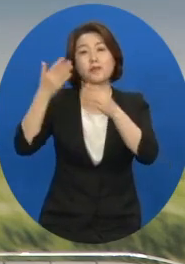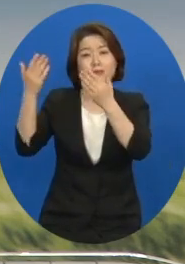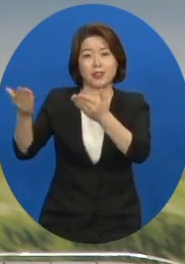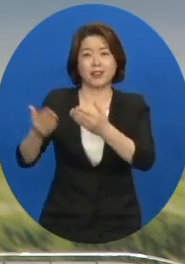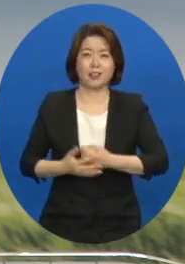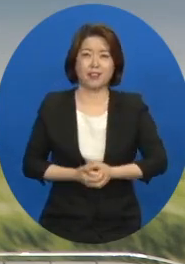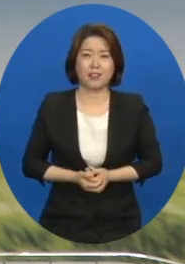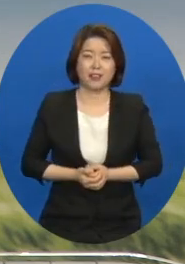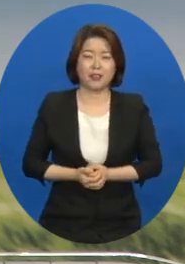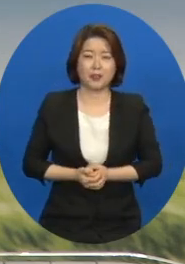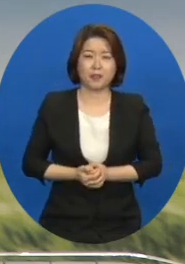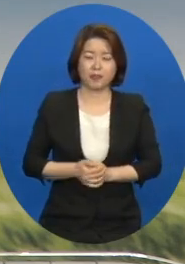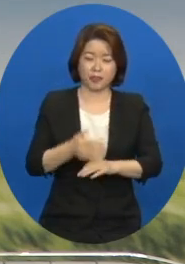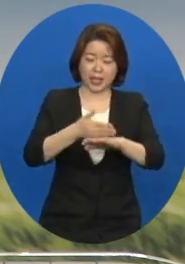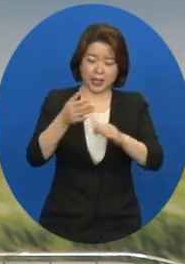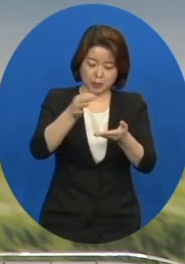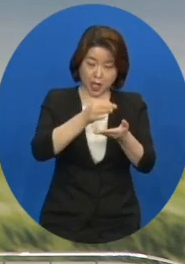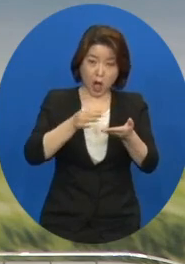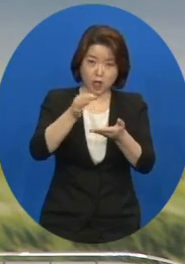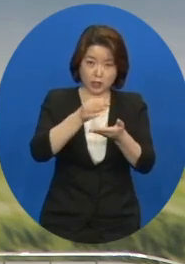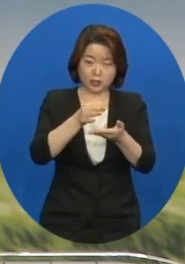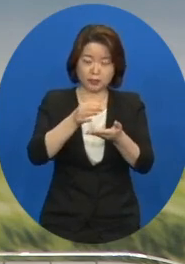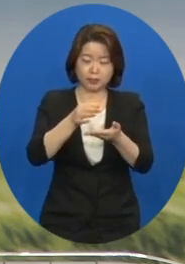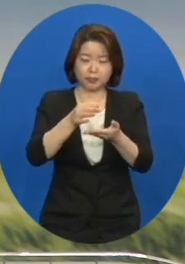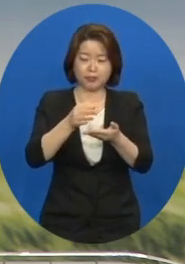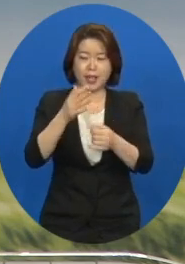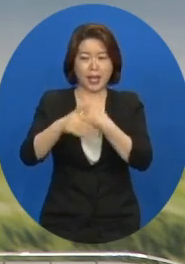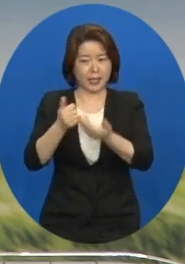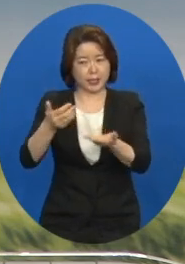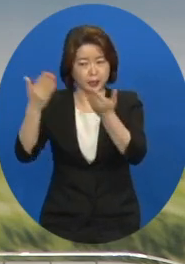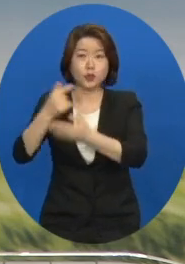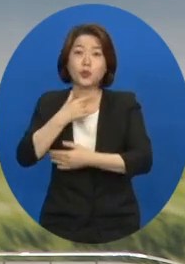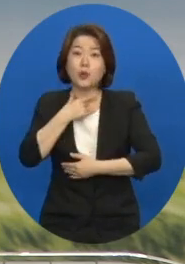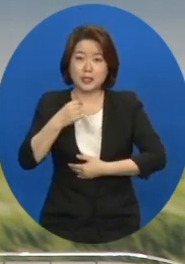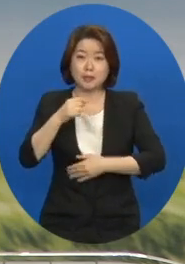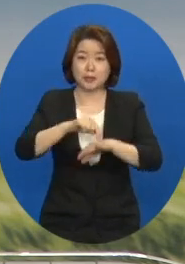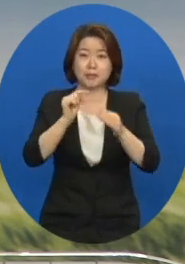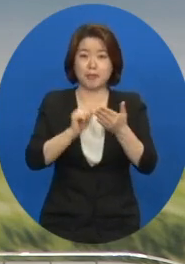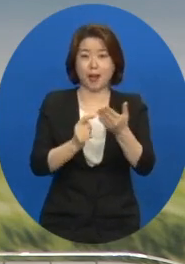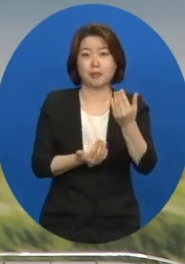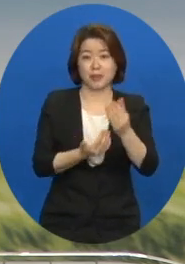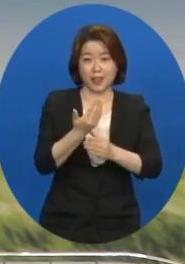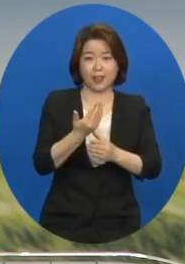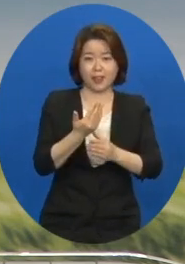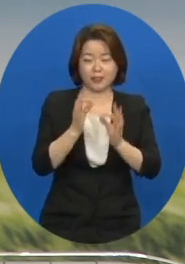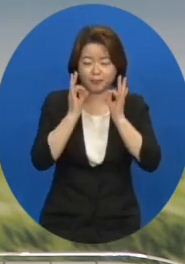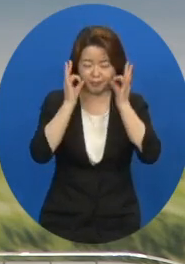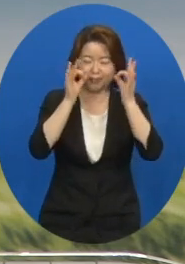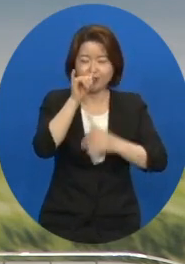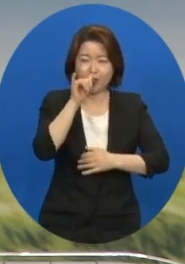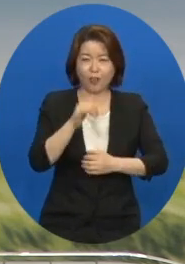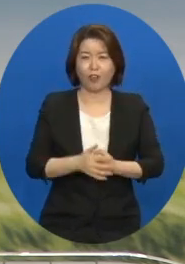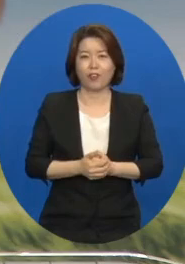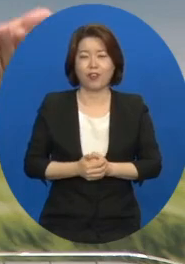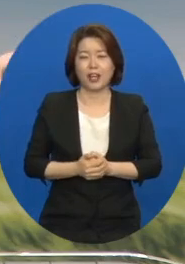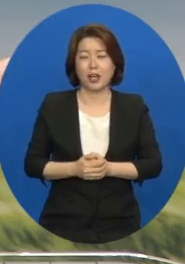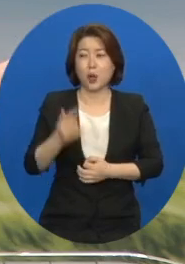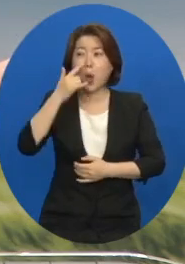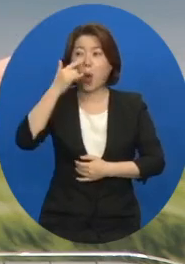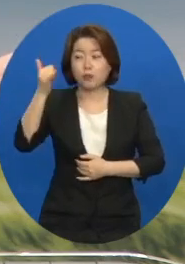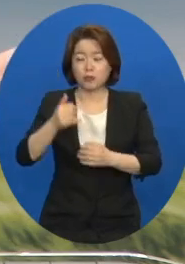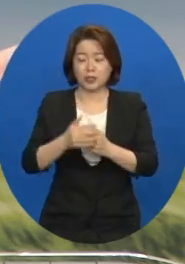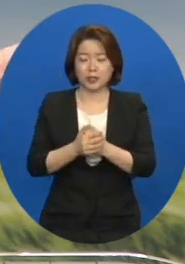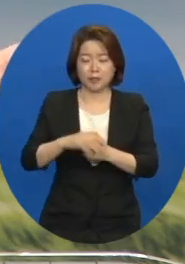그래서 감사헌금이라도 하나님께 내가 드려야 되겠다, 그런 마음이 간절해서 부모님에게